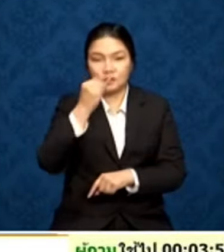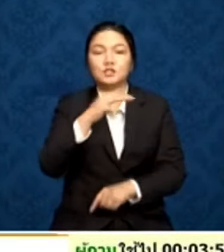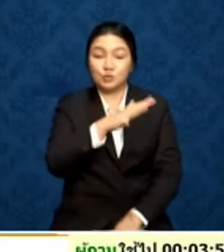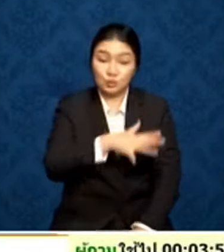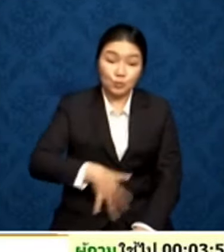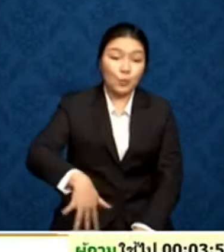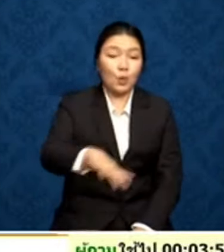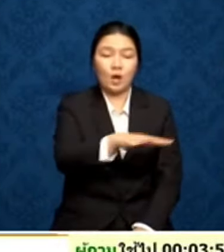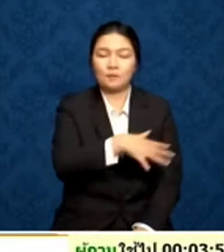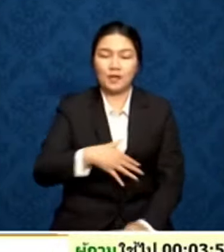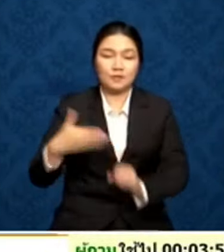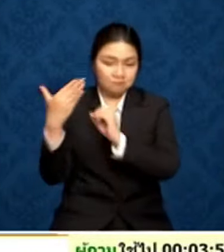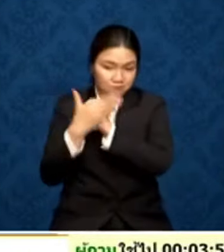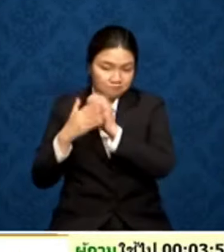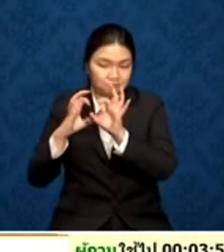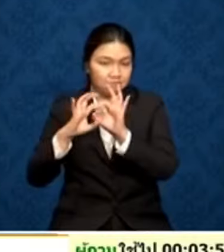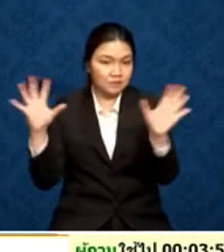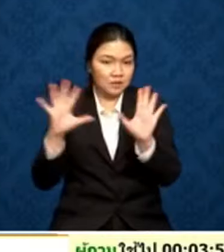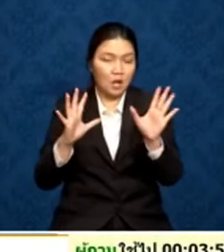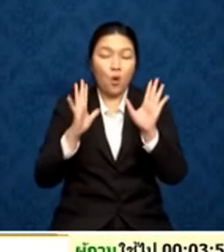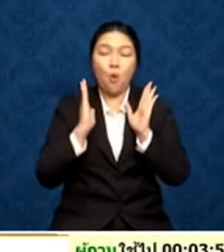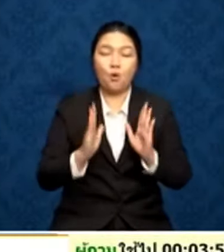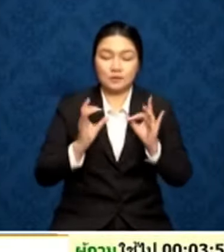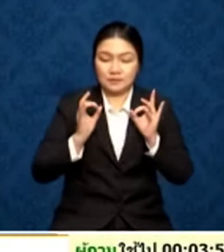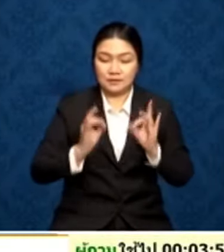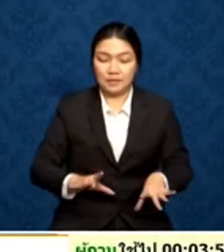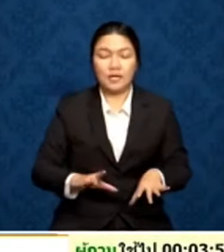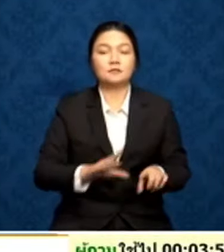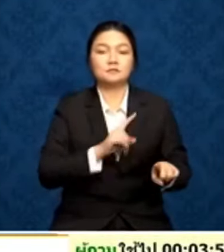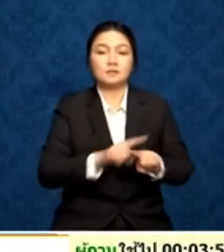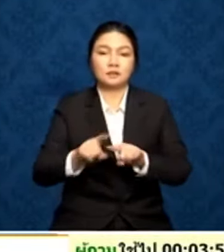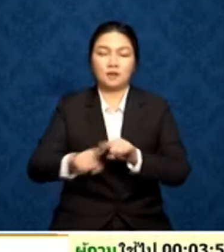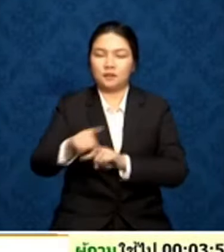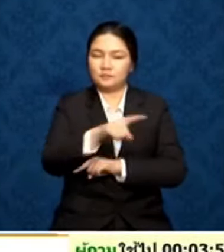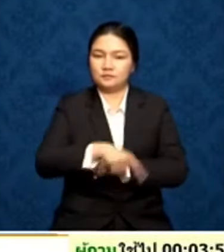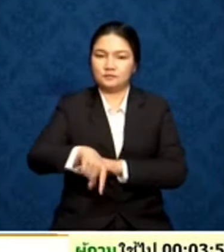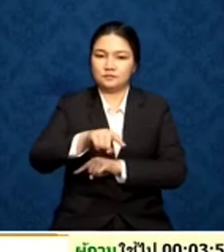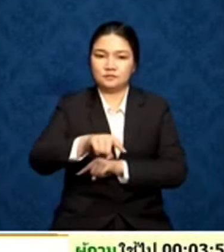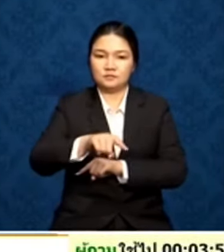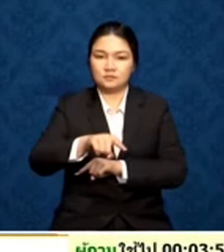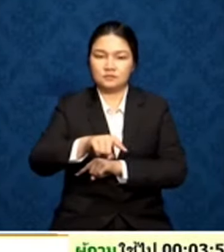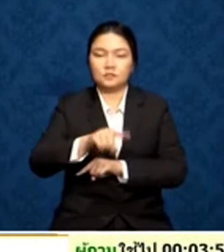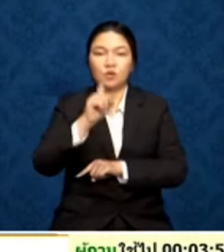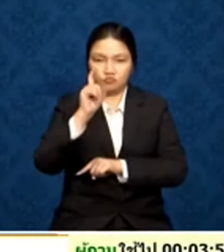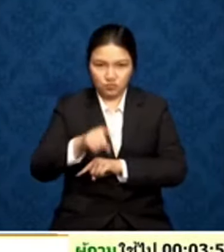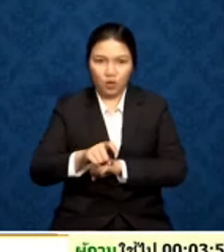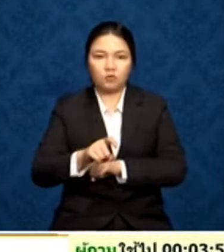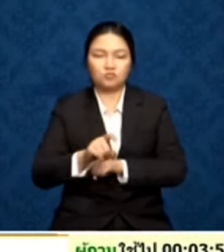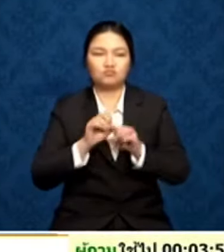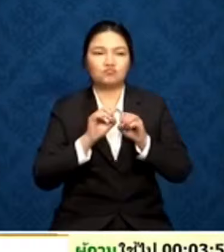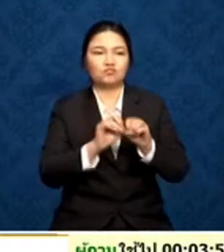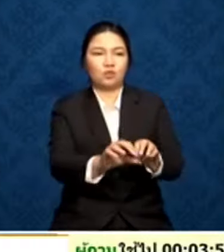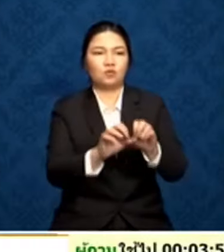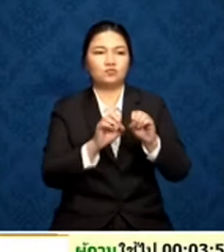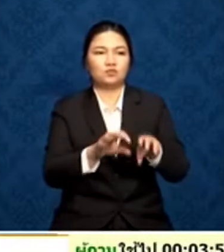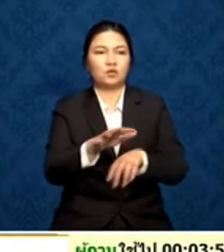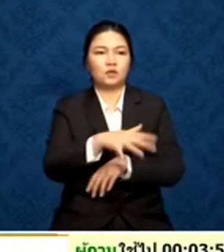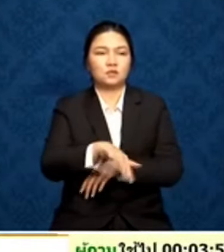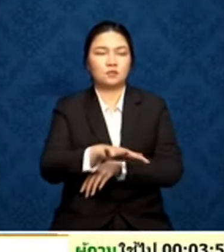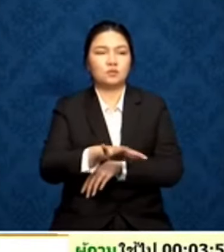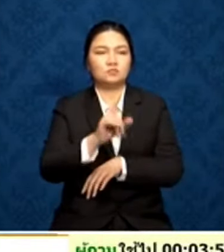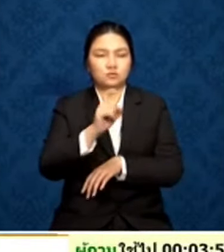พติดหรือผู้คนที่มีความเสี่ยงนะครับให้คนไทยรู้จักสุขภาพจิต